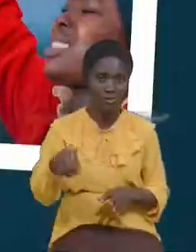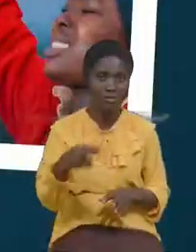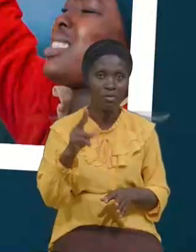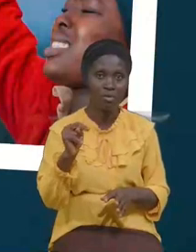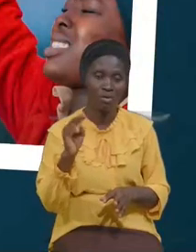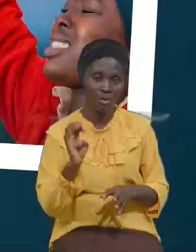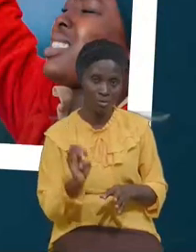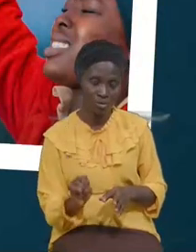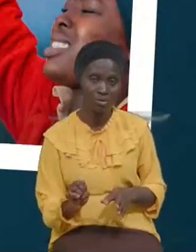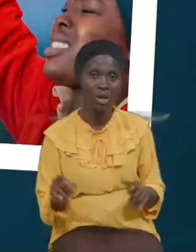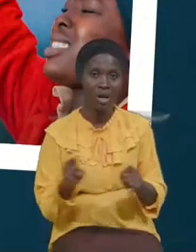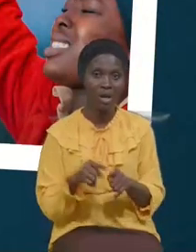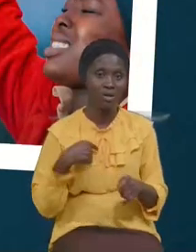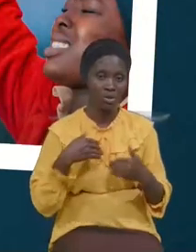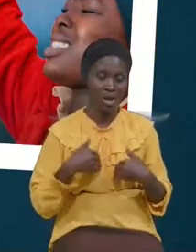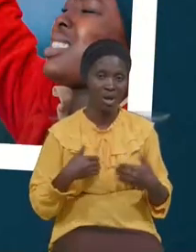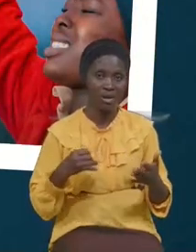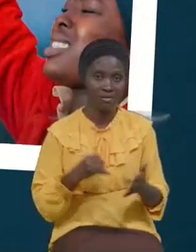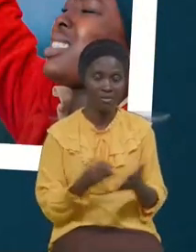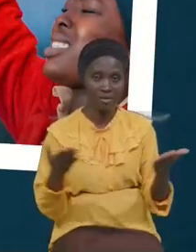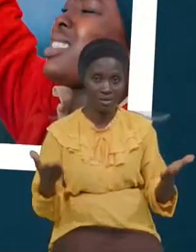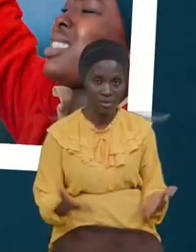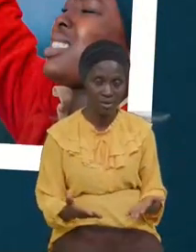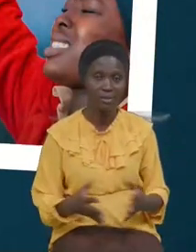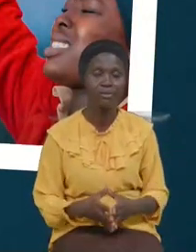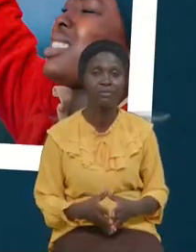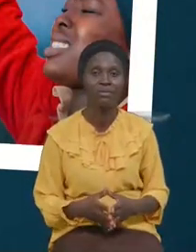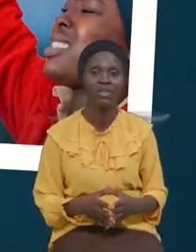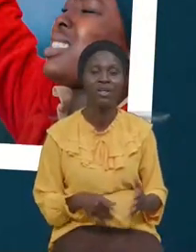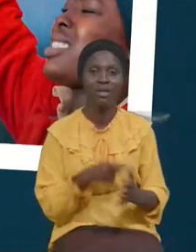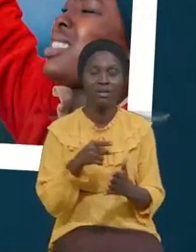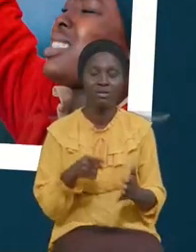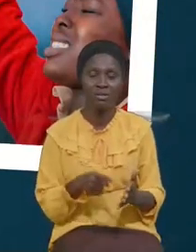églises le dimanche 4 juin.